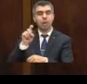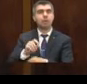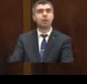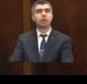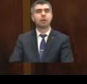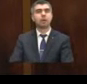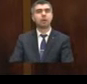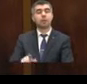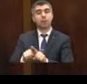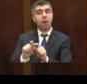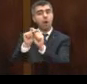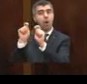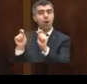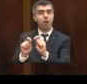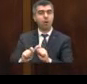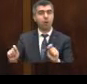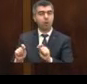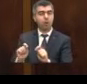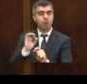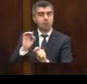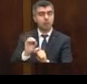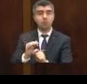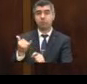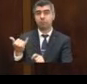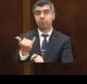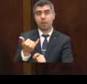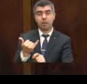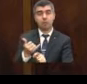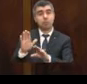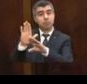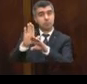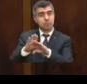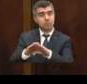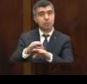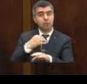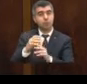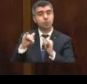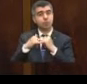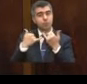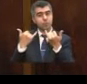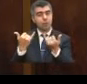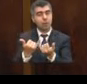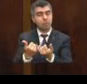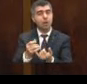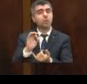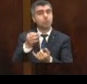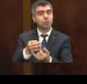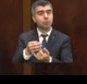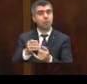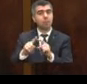المتعلق بالتدبير الحر، بحيث كان من الأليق الدعوة إلى دورات استثنائية